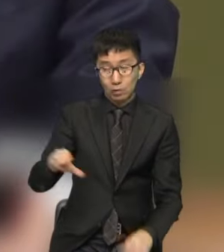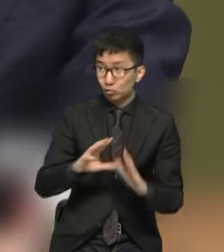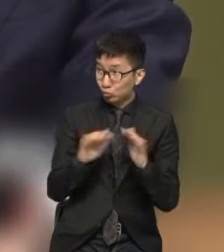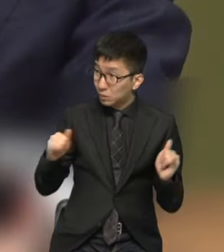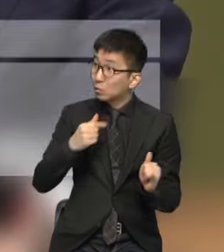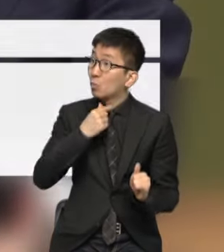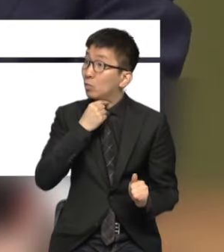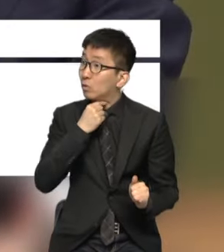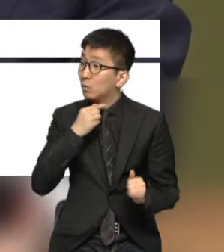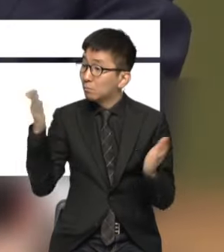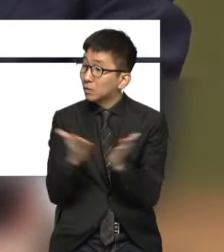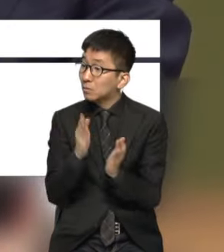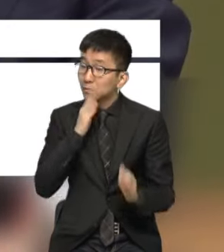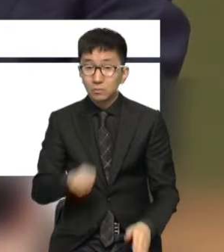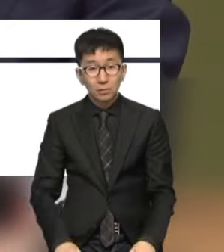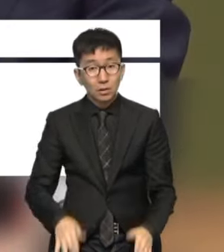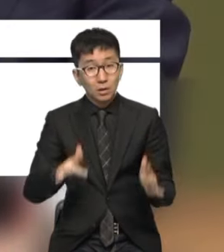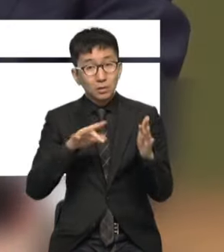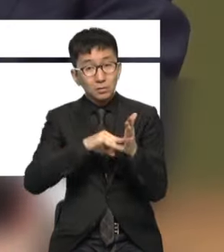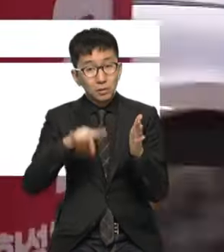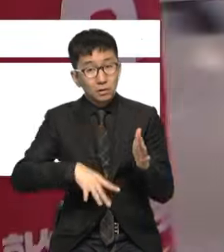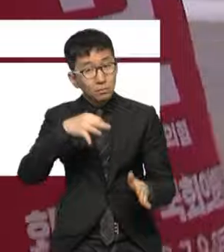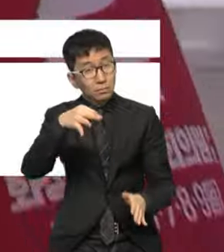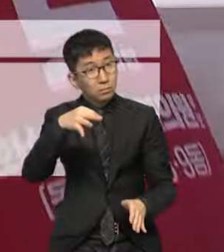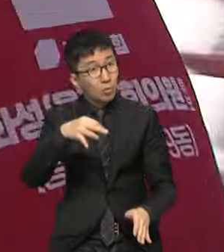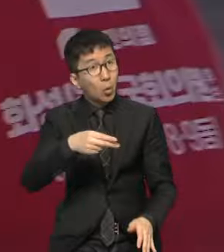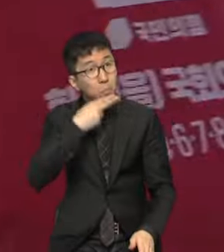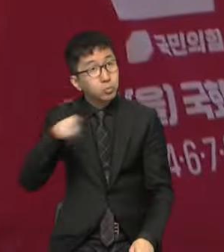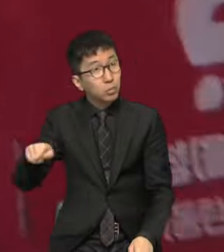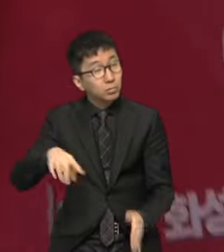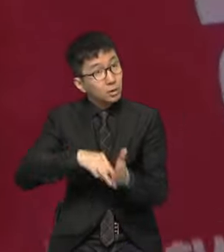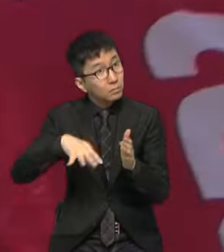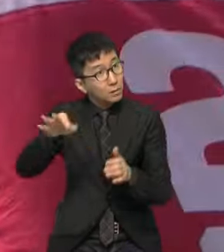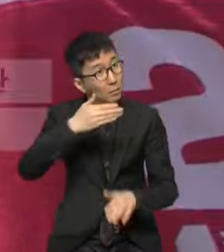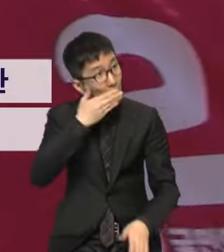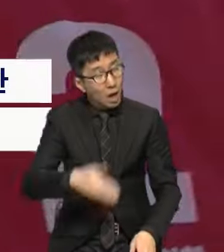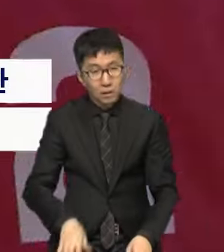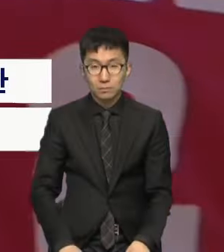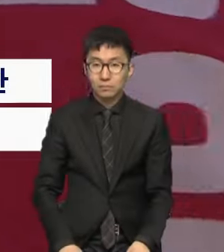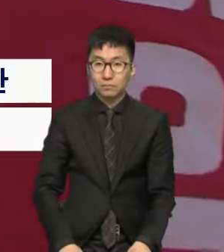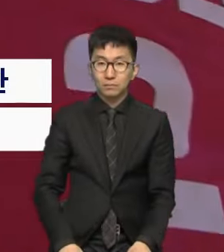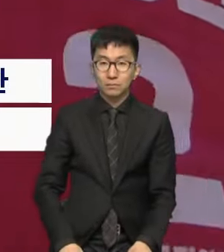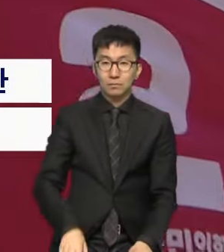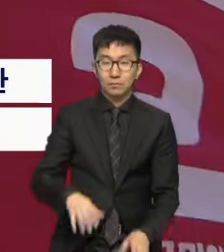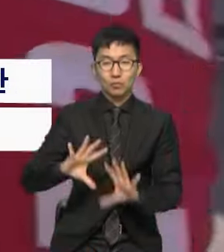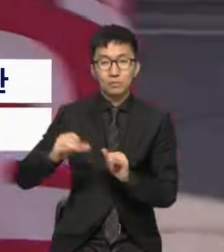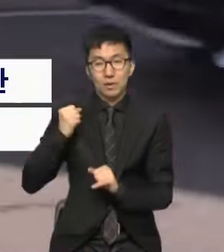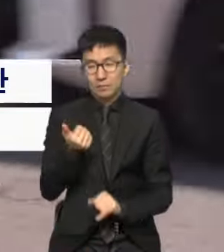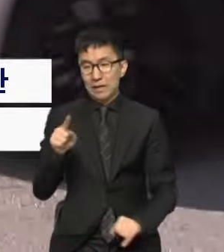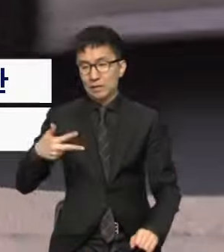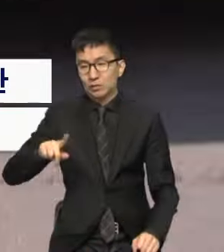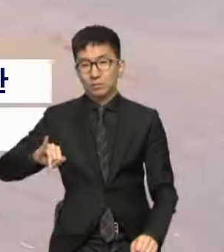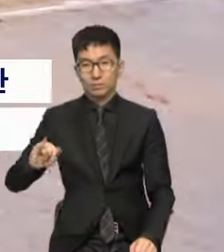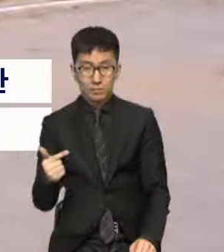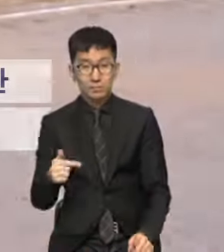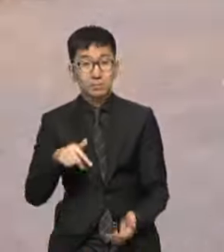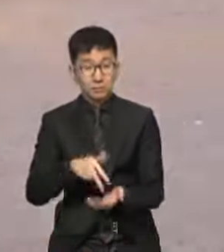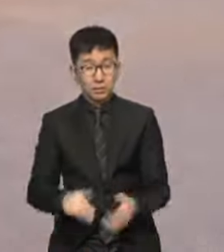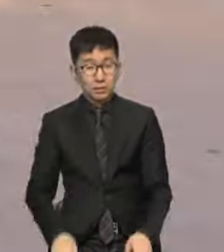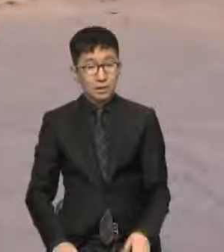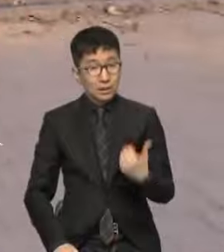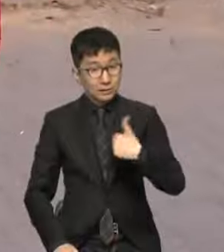맞습니까? 코인 비과세인데 자발적으로 세금 낼수 있는 방법이 있나요? 국민의힘 한정민 후보는 자녀 부동산 얘기에 치우쳐 지역